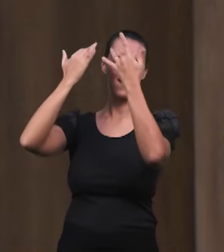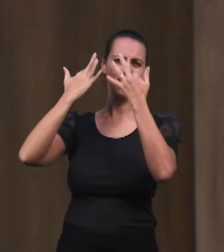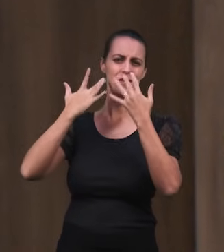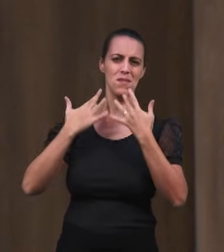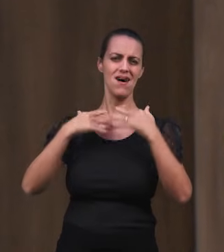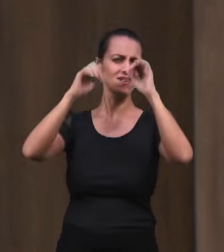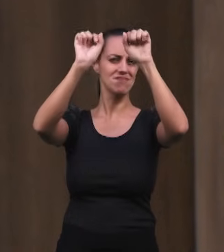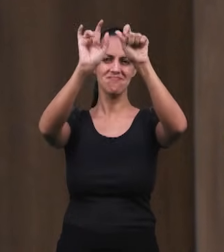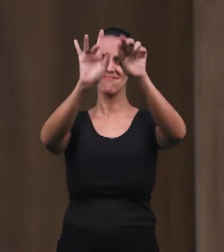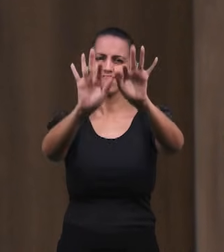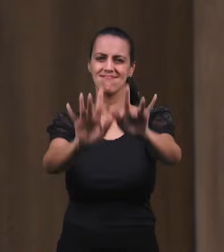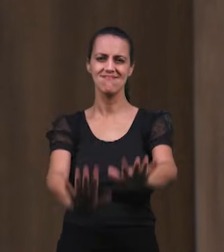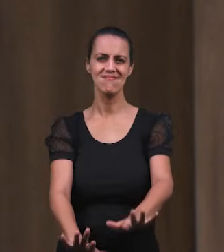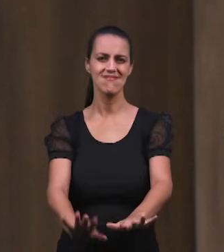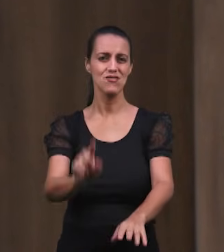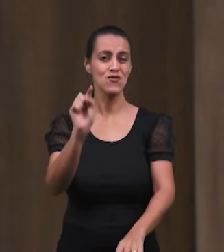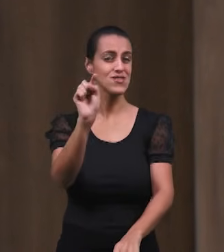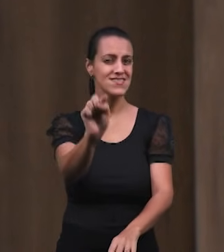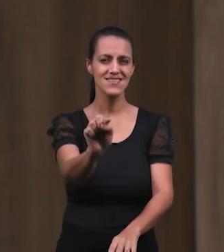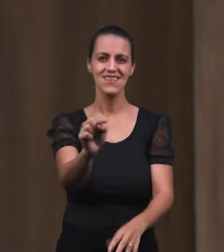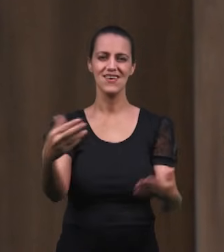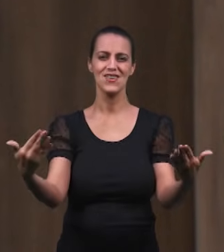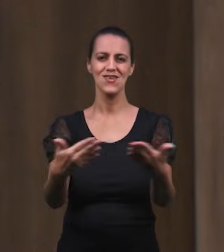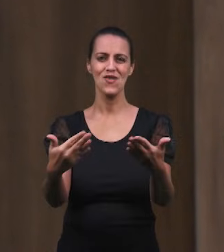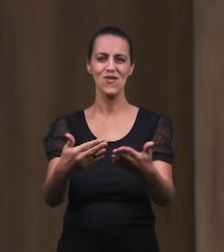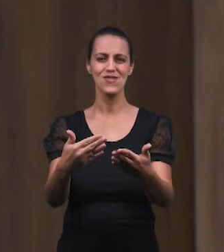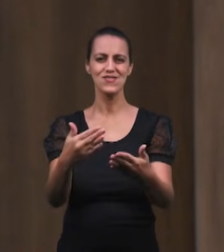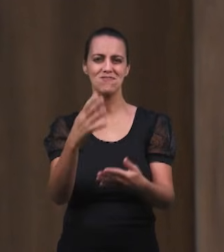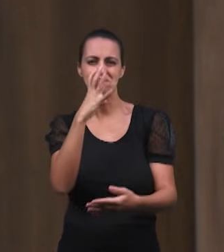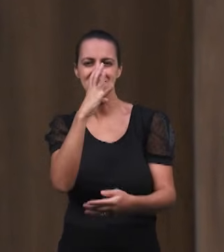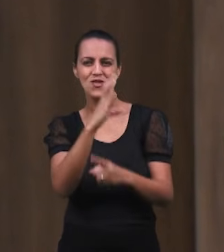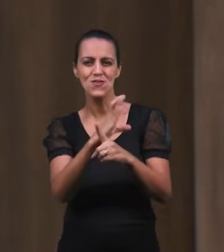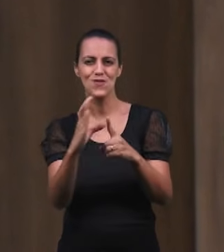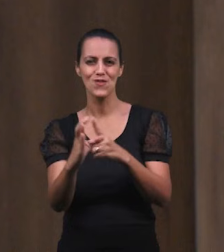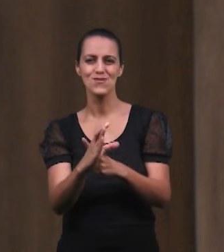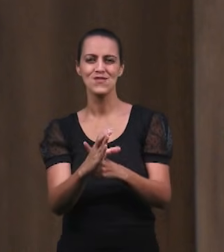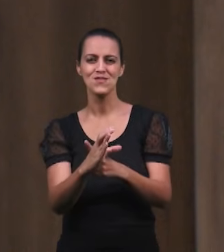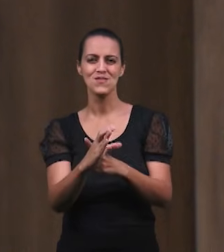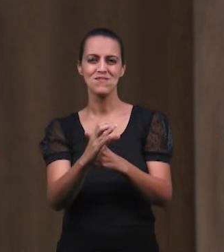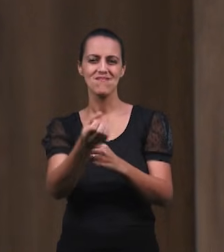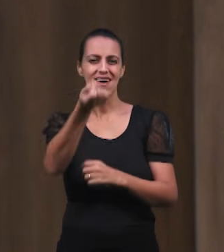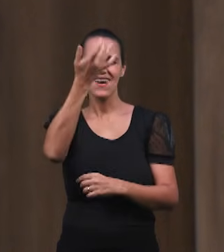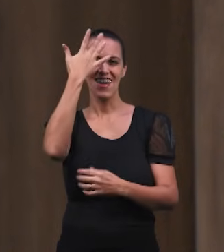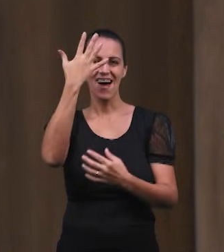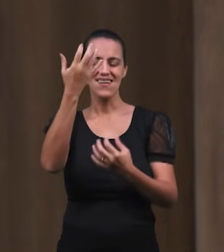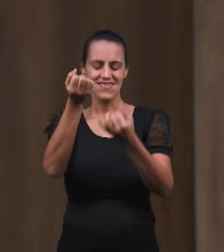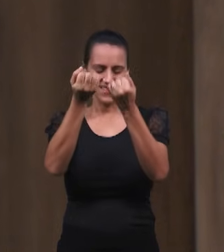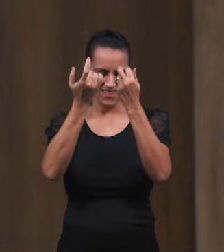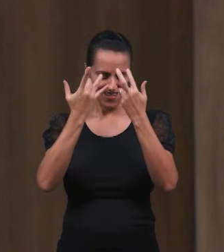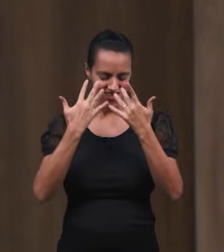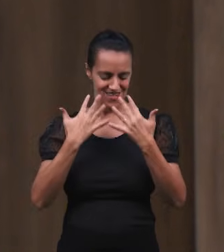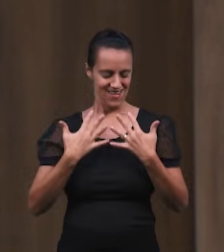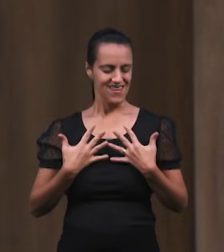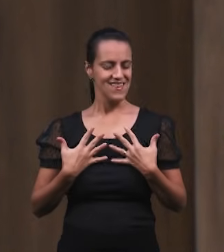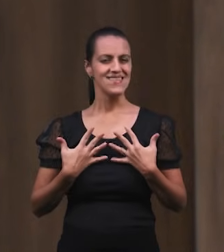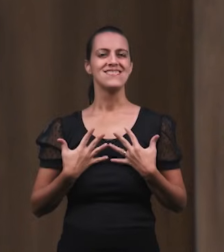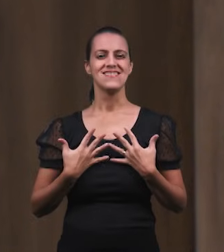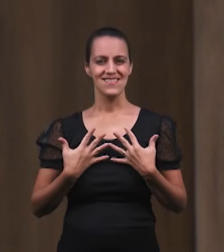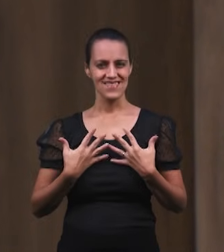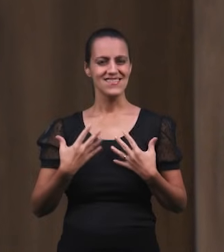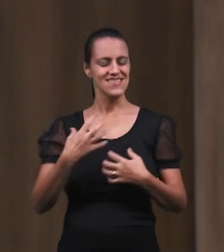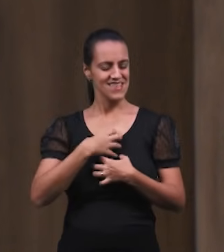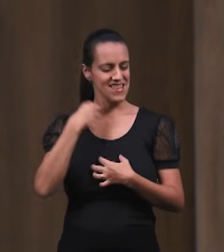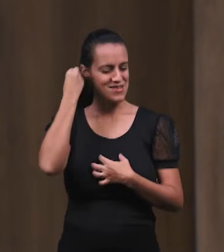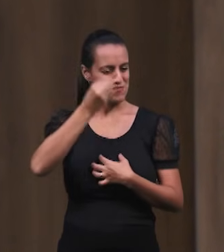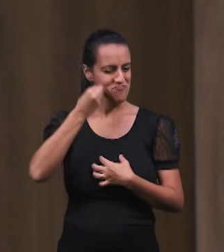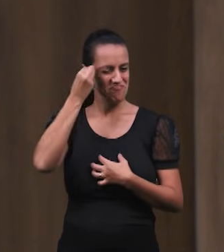train de verser sur nous, sur vous, qui participez de ce culte. La grâce de Dieu, elle nous touche. Elle nous amène à